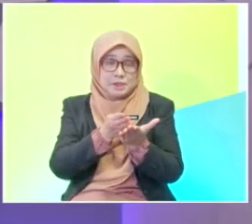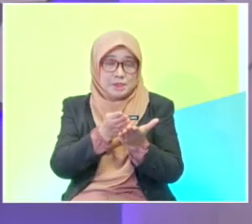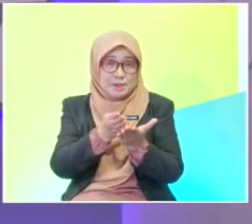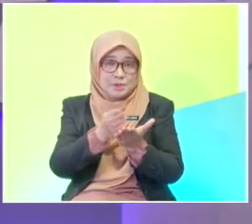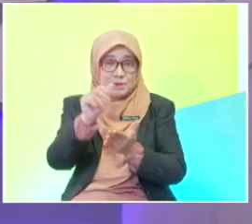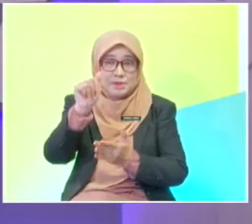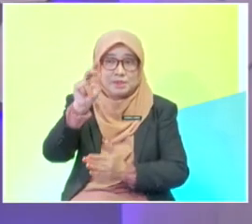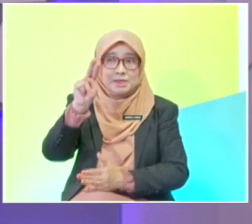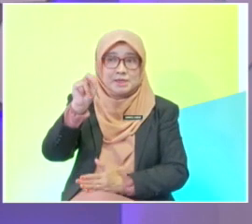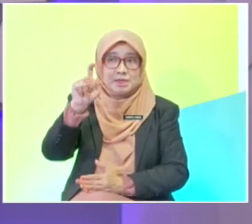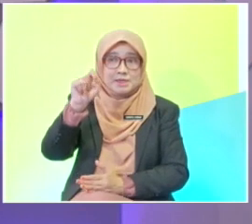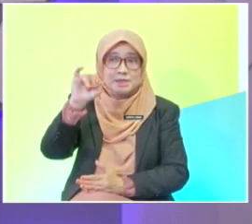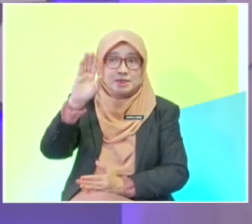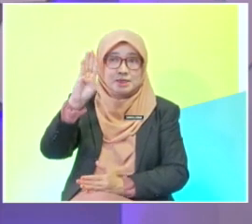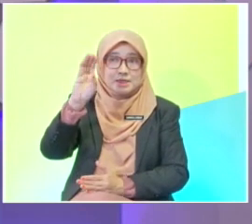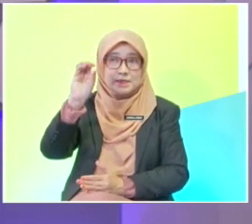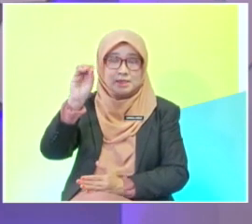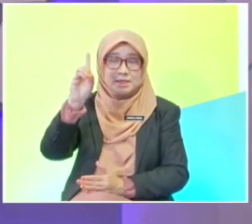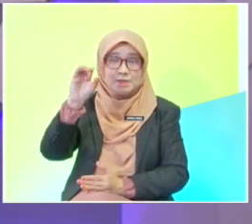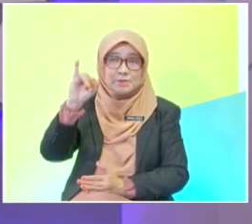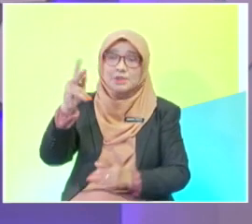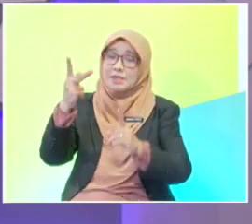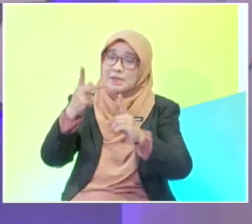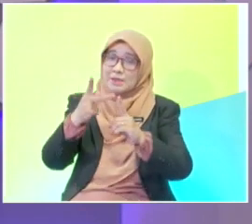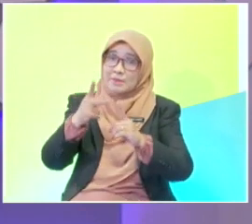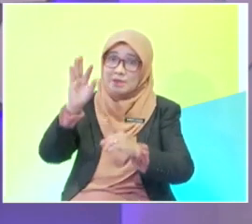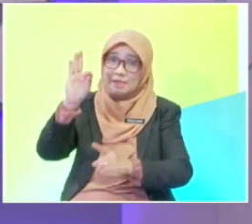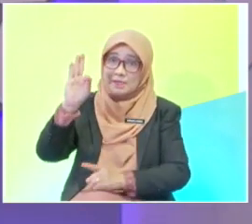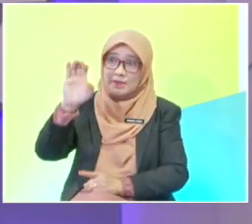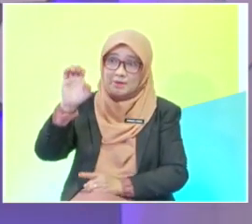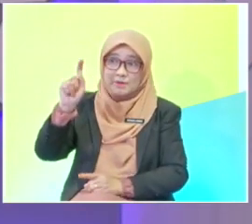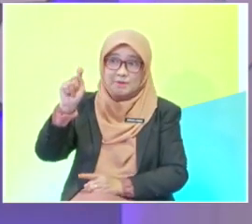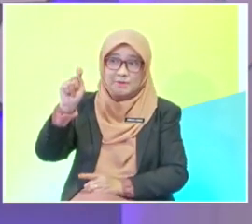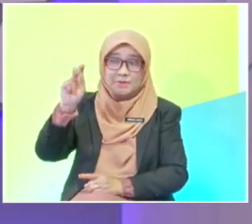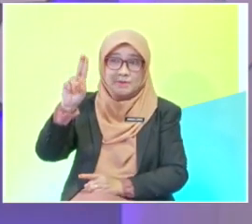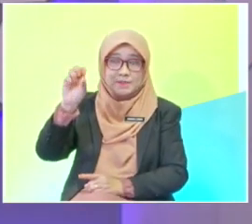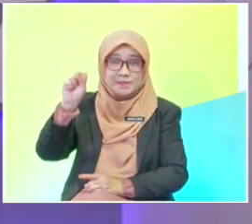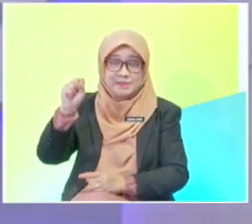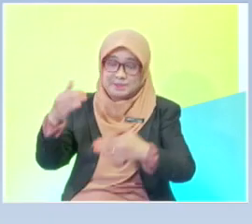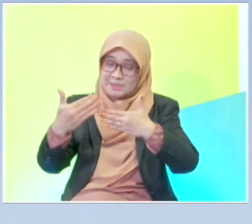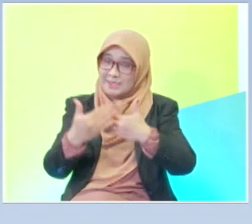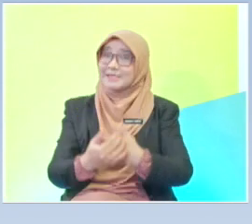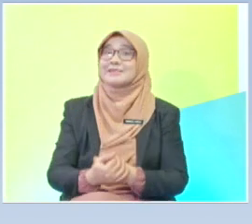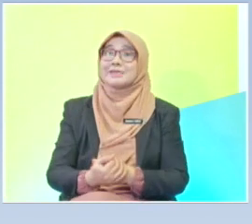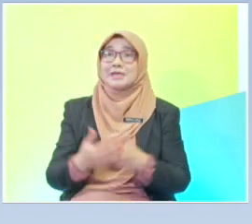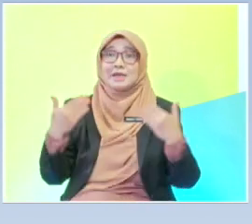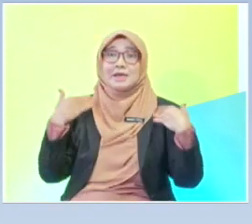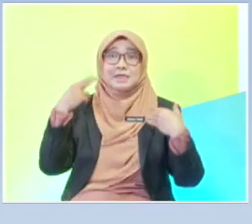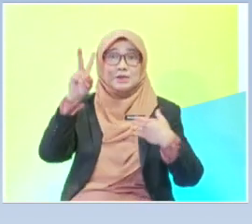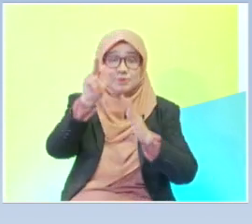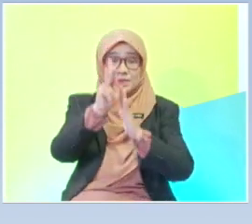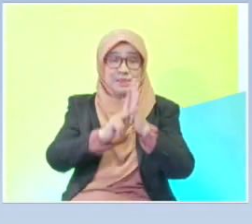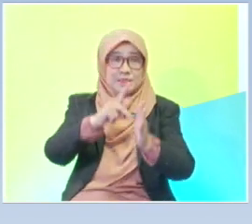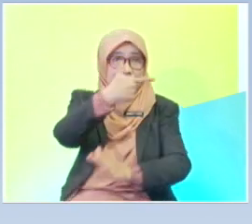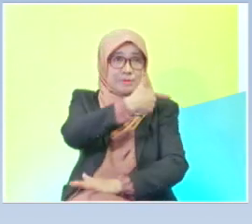ibu melalui dinding plasenta kepada bayi dalam kandungan. Okey, baik. Seterusnya kita lihat keimunan. Ada dua jenis iaitu